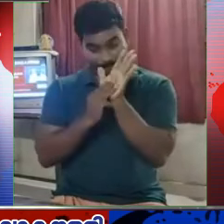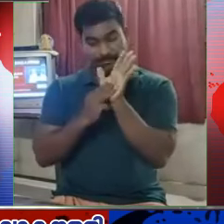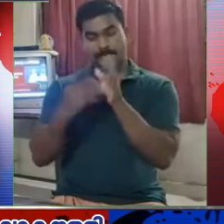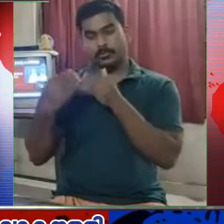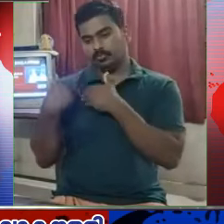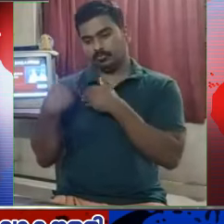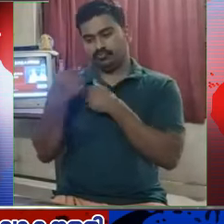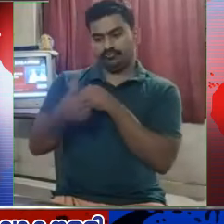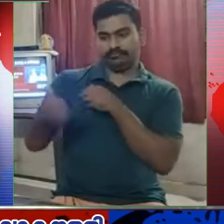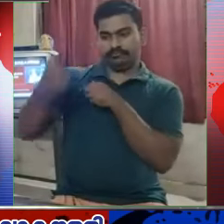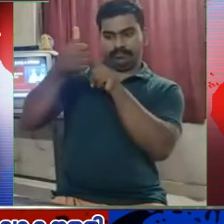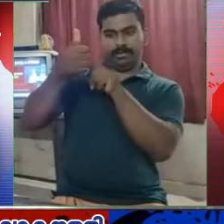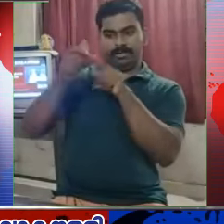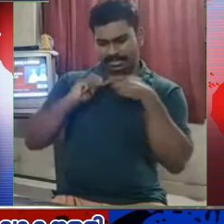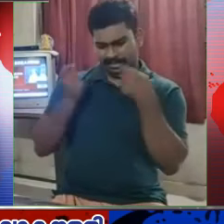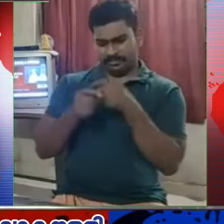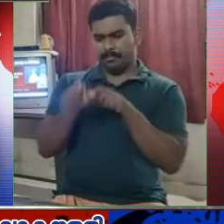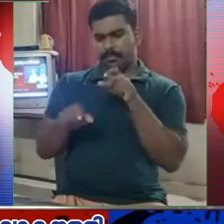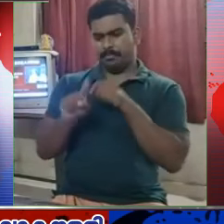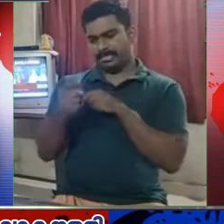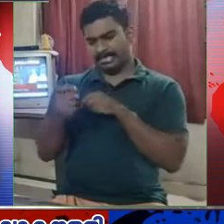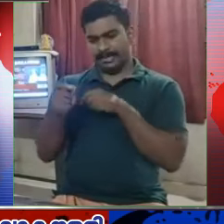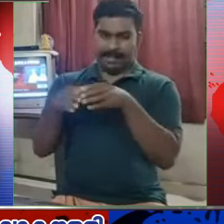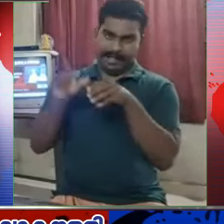സംസ്ഥാനത്തിൻ്റെ നിർദ്ദേശങ്ങൾ രൂപപ്പെടുത്തുന്നതിന്